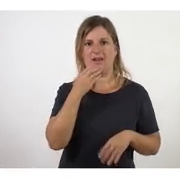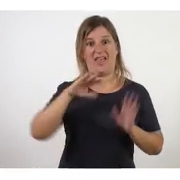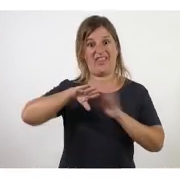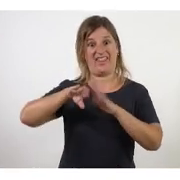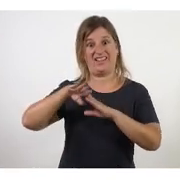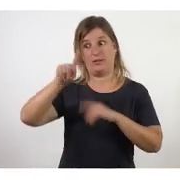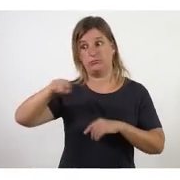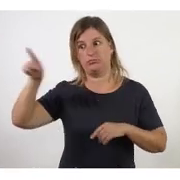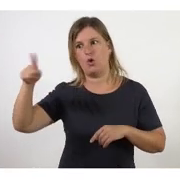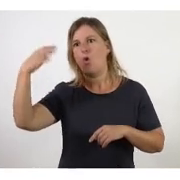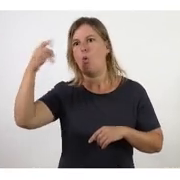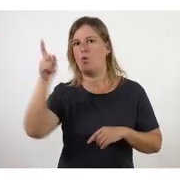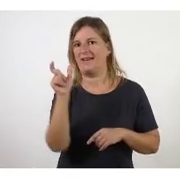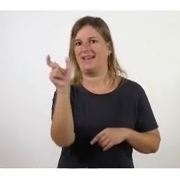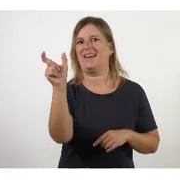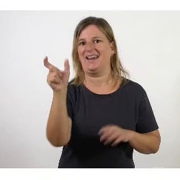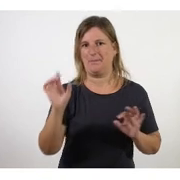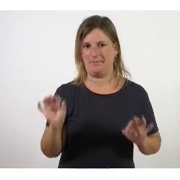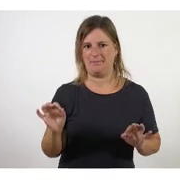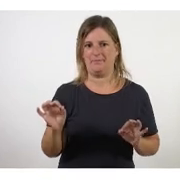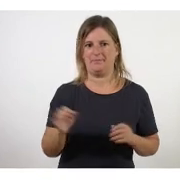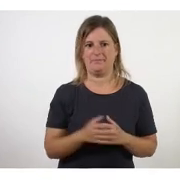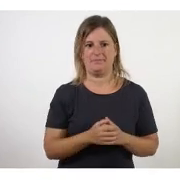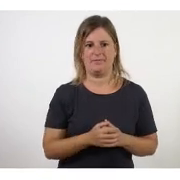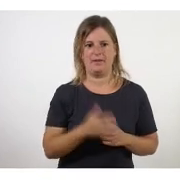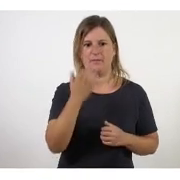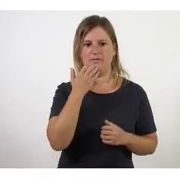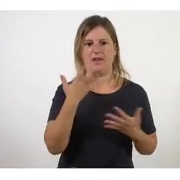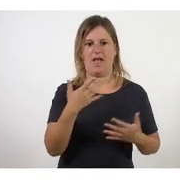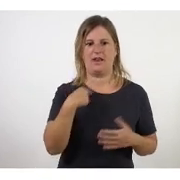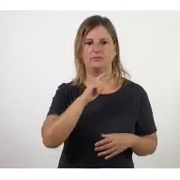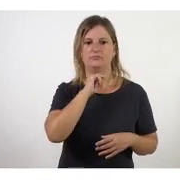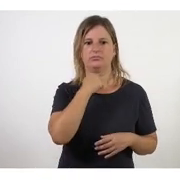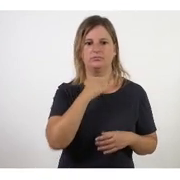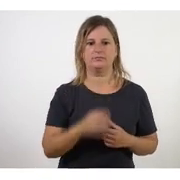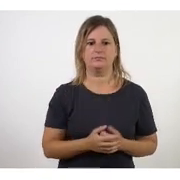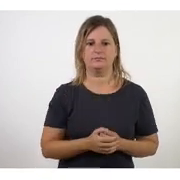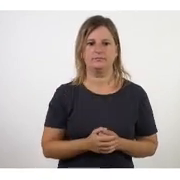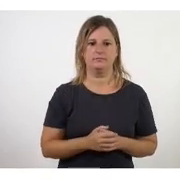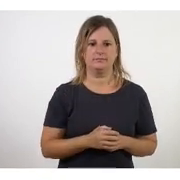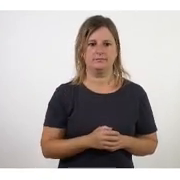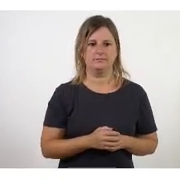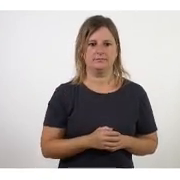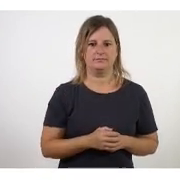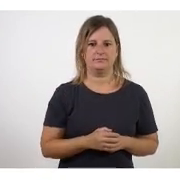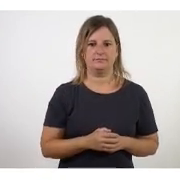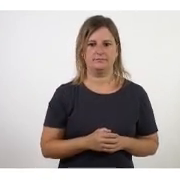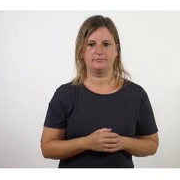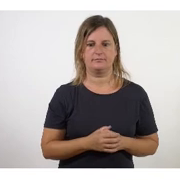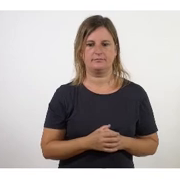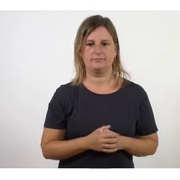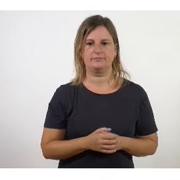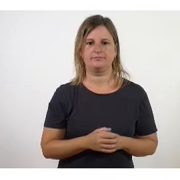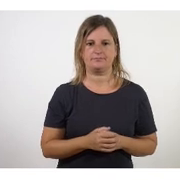l'aplica en aquell clip. Ja la tinc mutejat. Ara aquesta, vale? Aquí. Veieu? Ara ja no s'ha de sent parlar